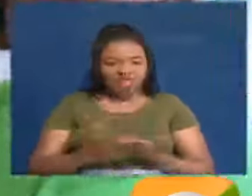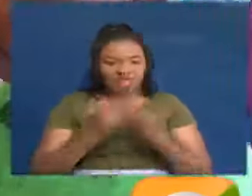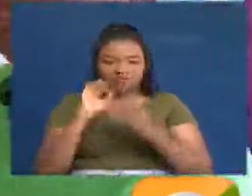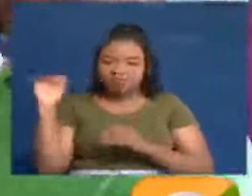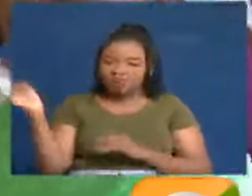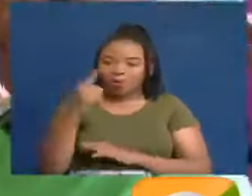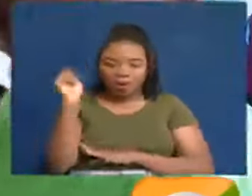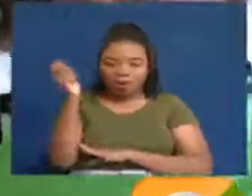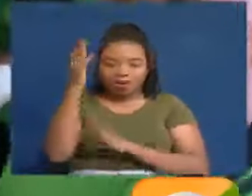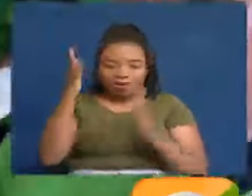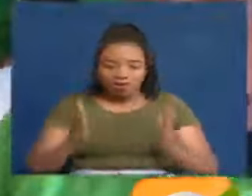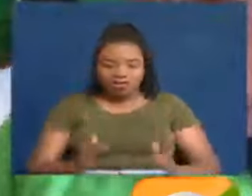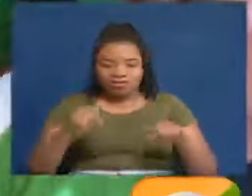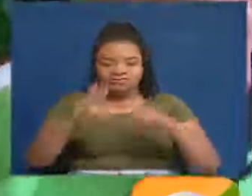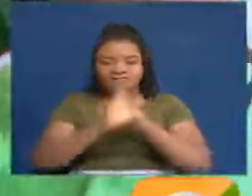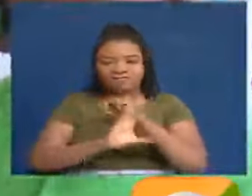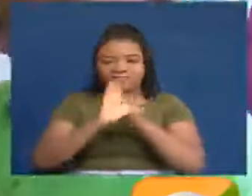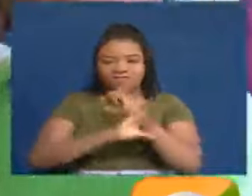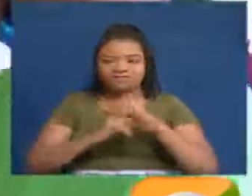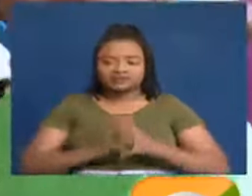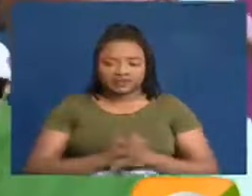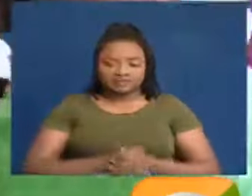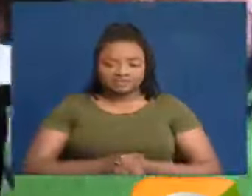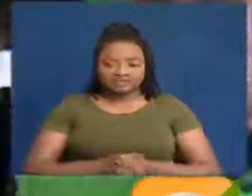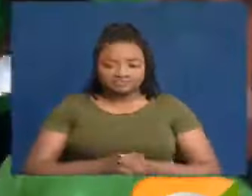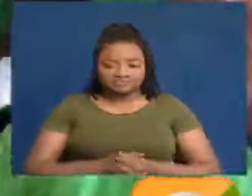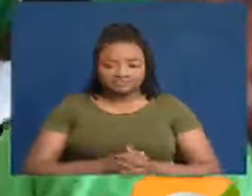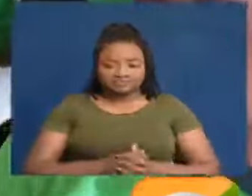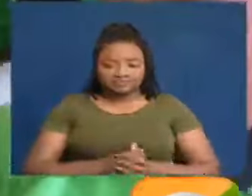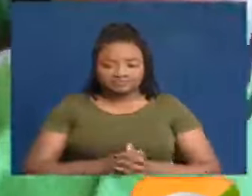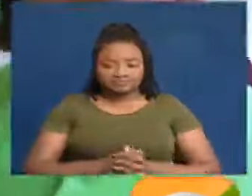Wakenya wote nchini. Stephen Letoruninga ya Citizen.